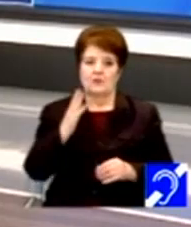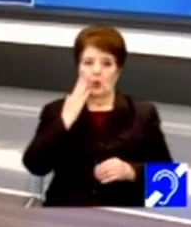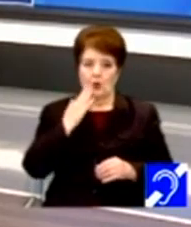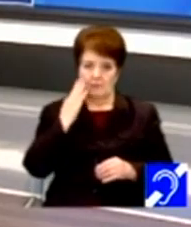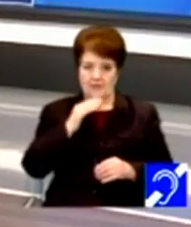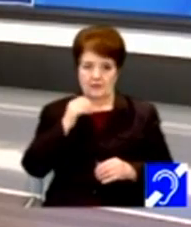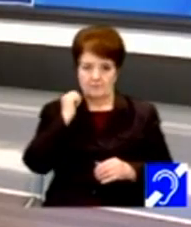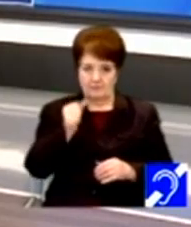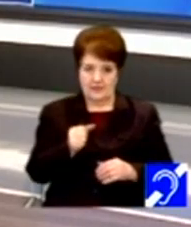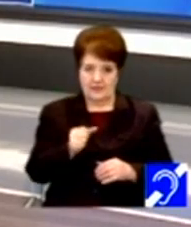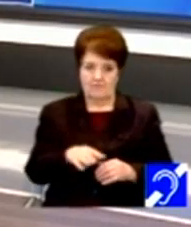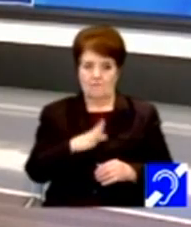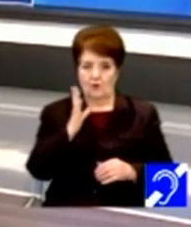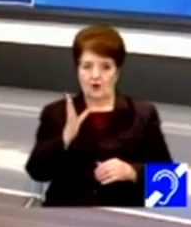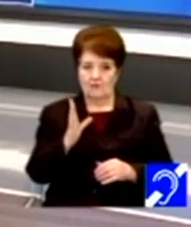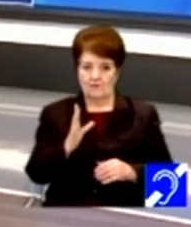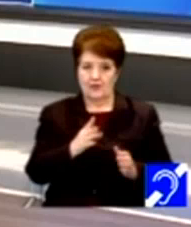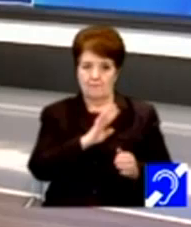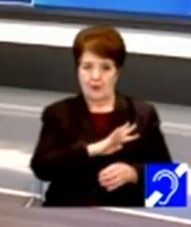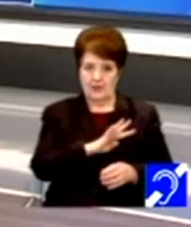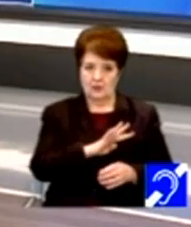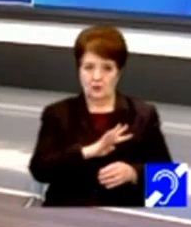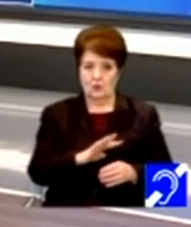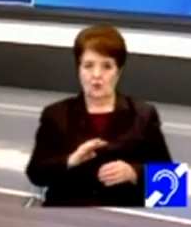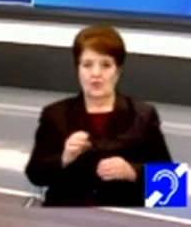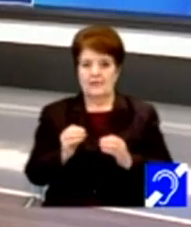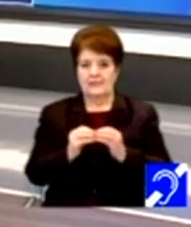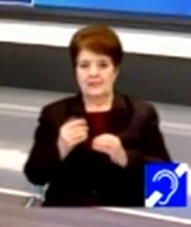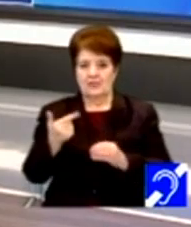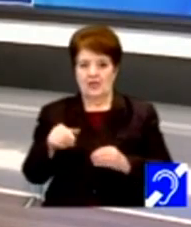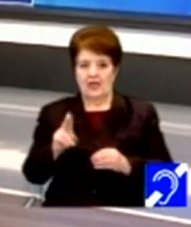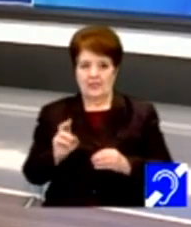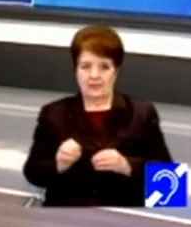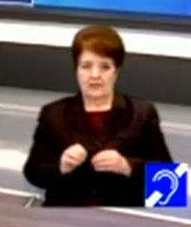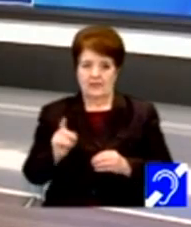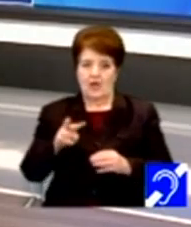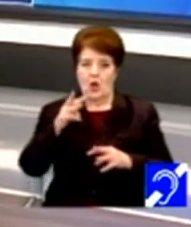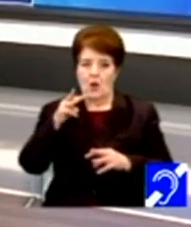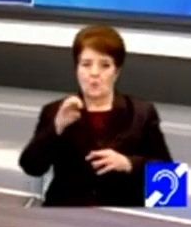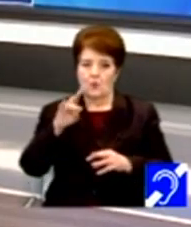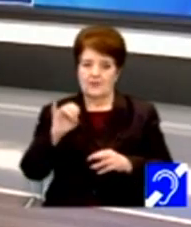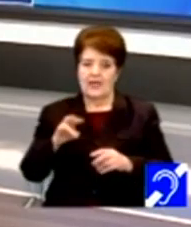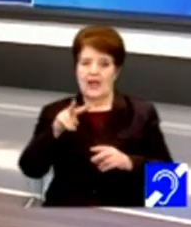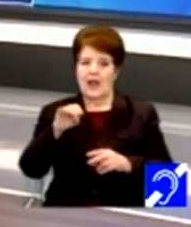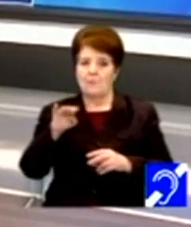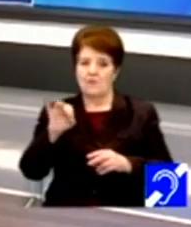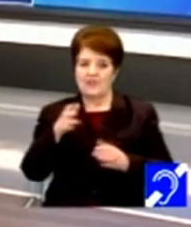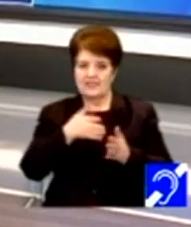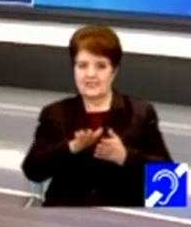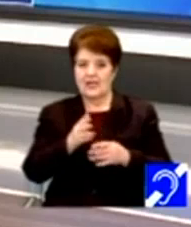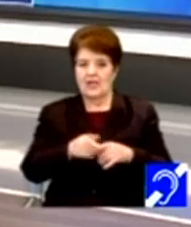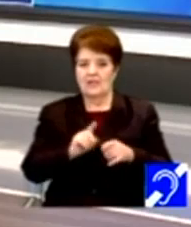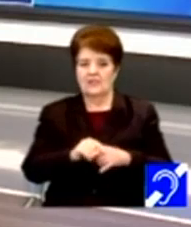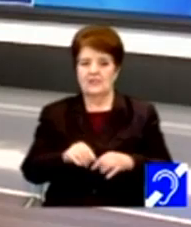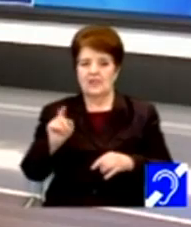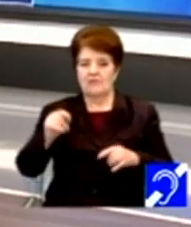România, mâine, maximele vor oscila undeva între 4 și cel mult 10 grade Celsius. La munte va cădea la Poviță, iar în vestul